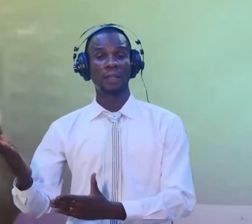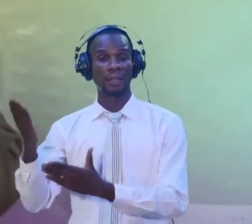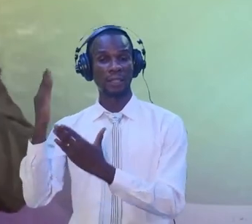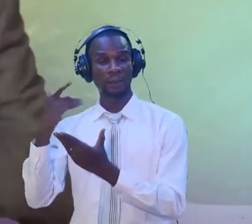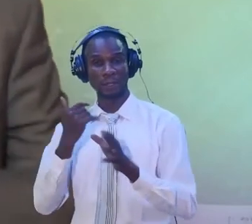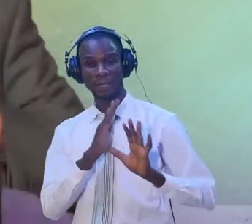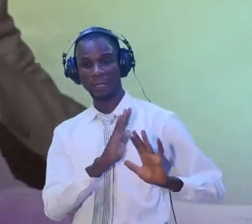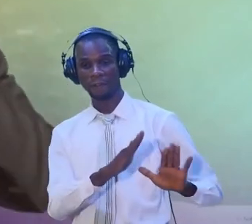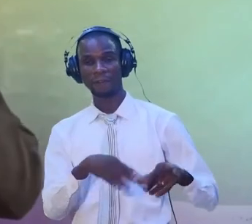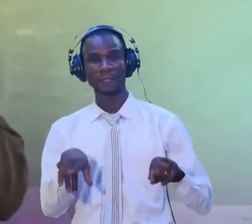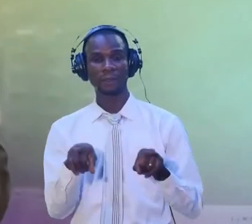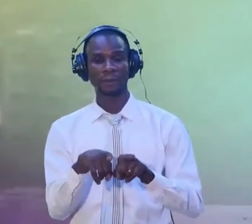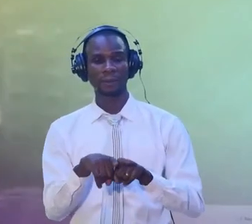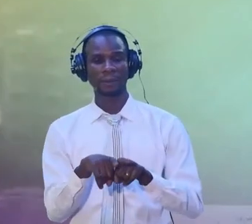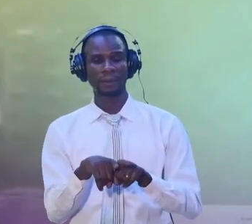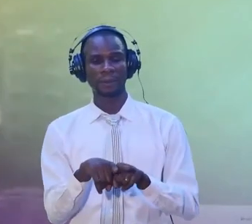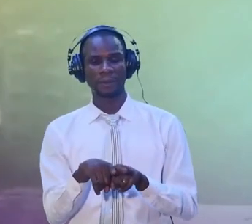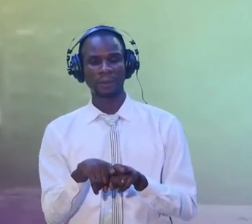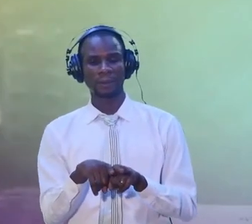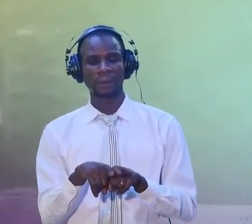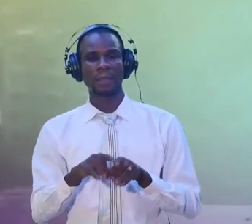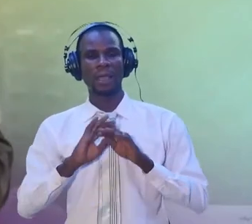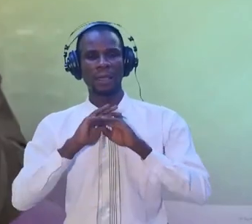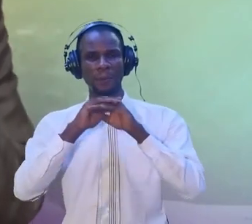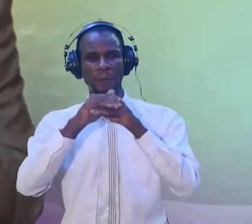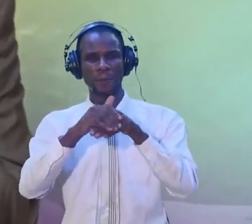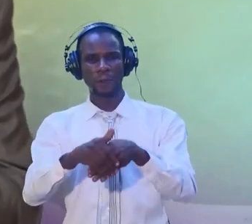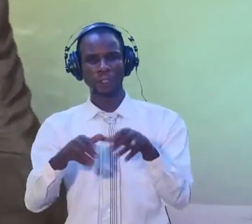ili uamini nguvu za Biblia tu